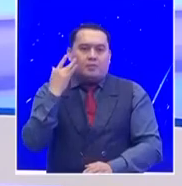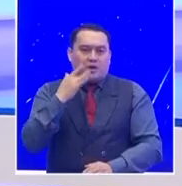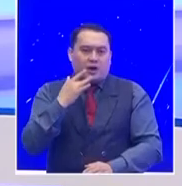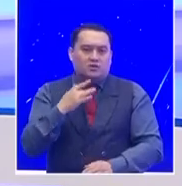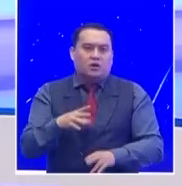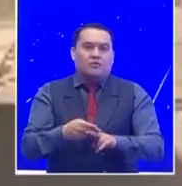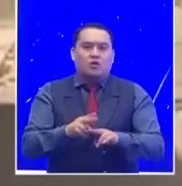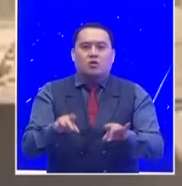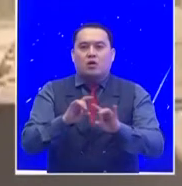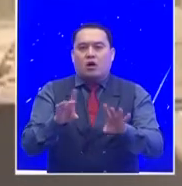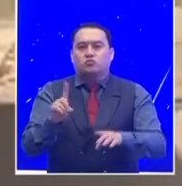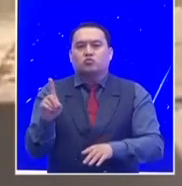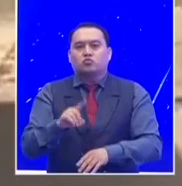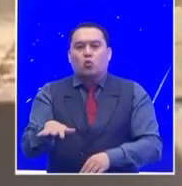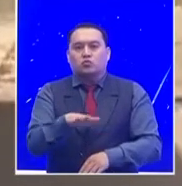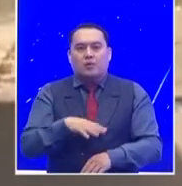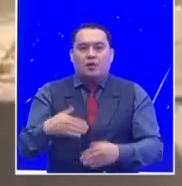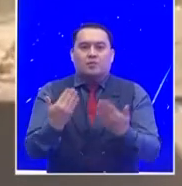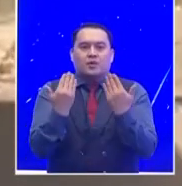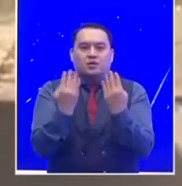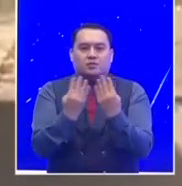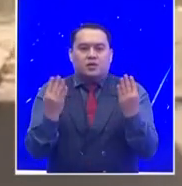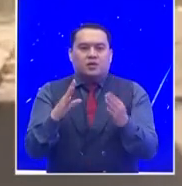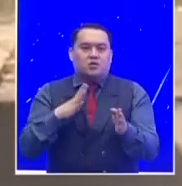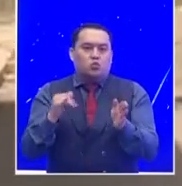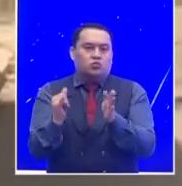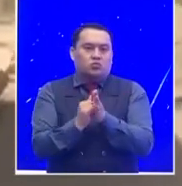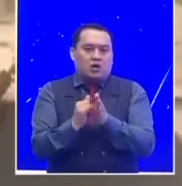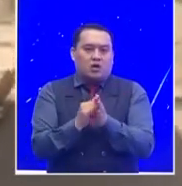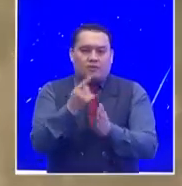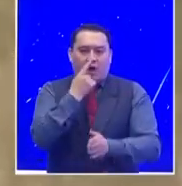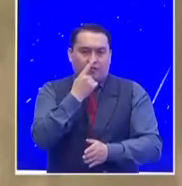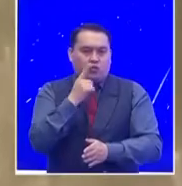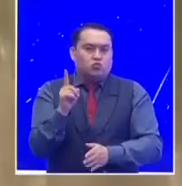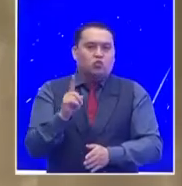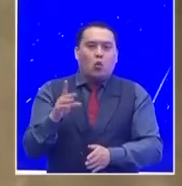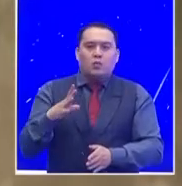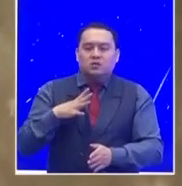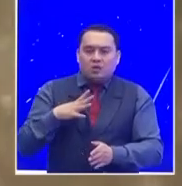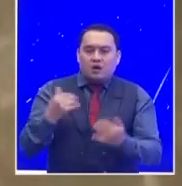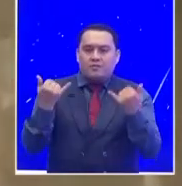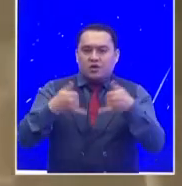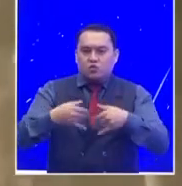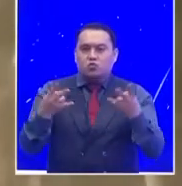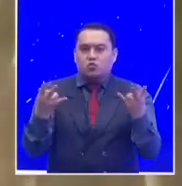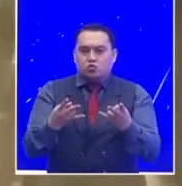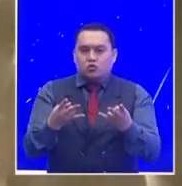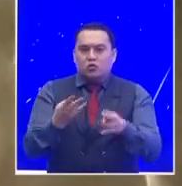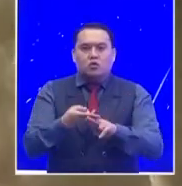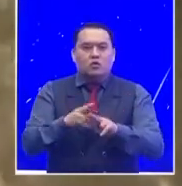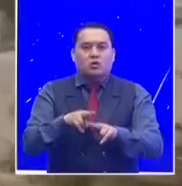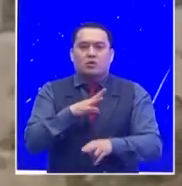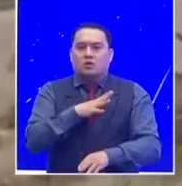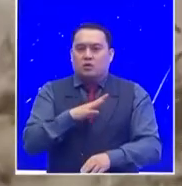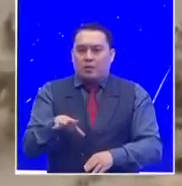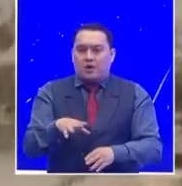Сан-Диего. Американские издания отмечают, что этот участок стены был установлен недавно. В основании конструкцию должны были залить бетоном. В